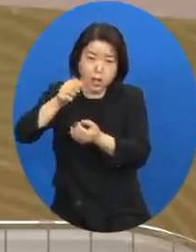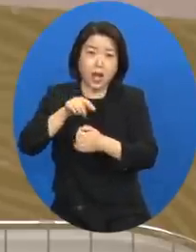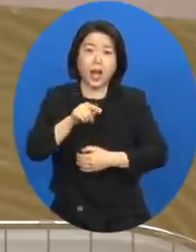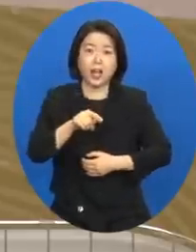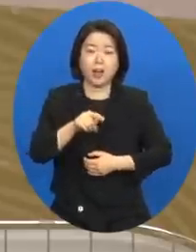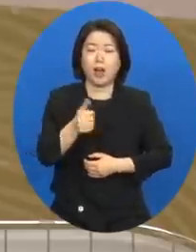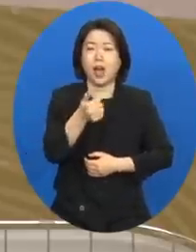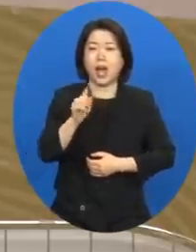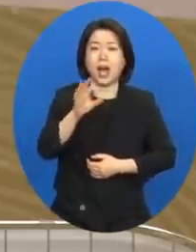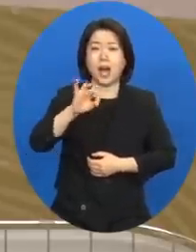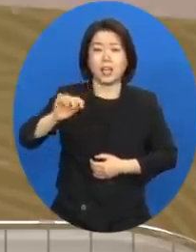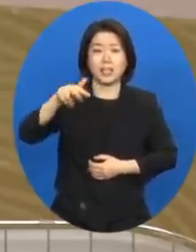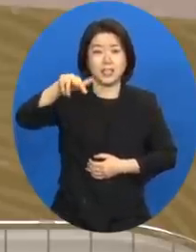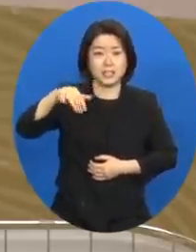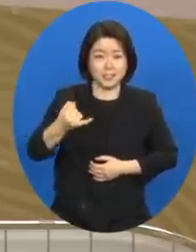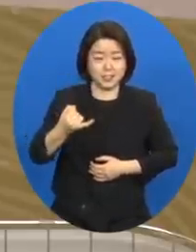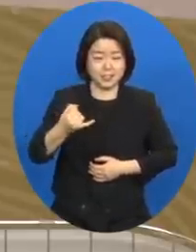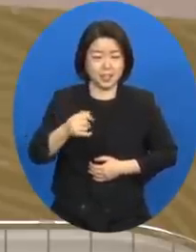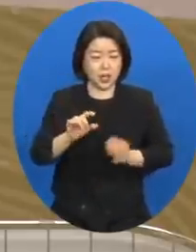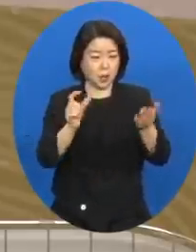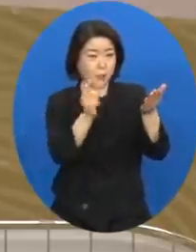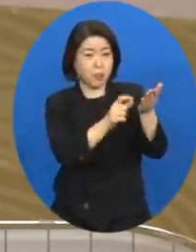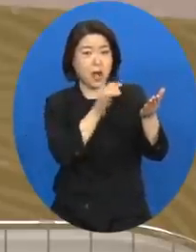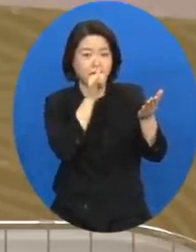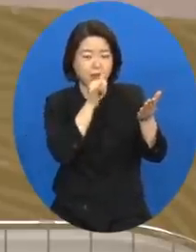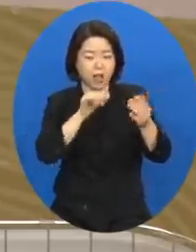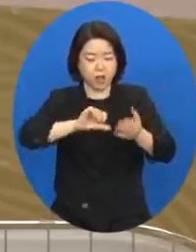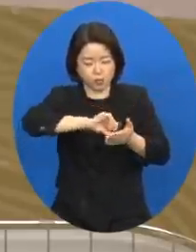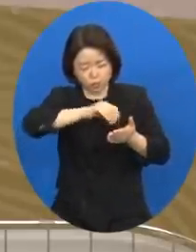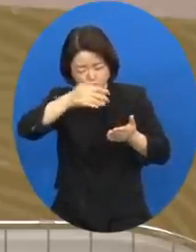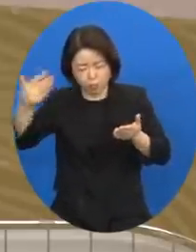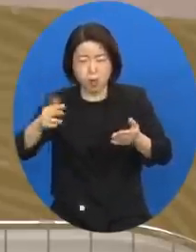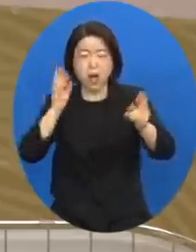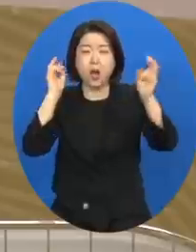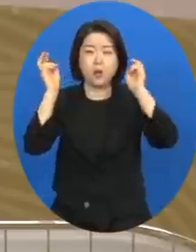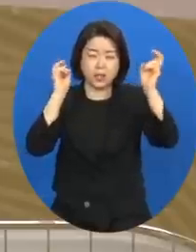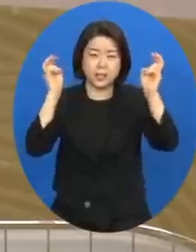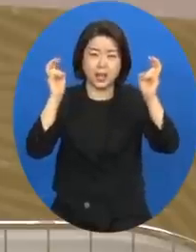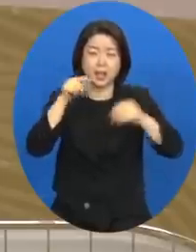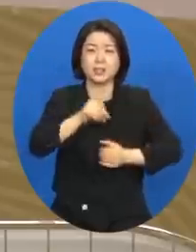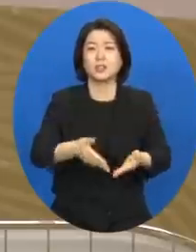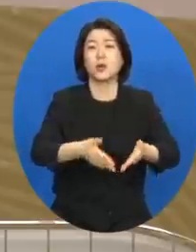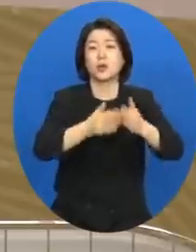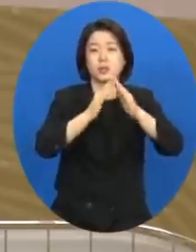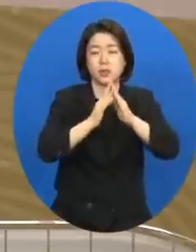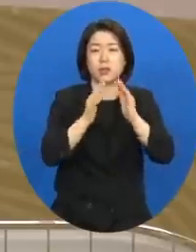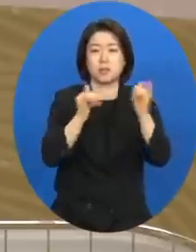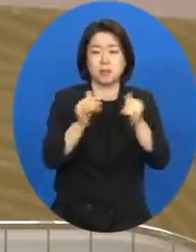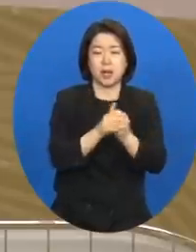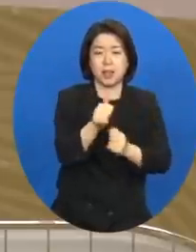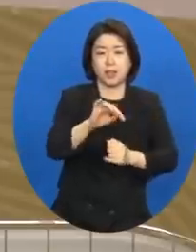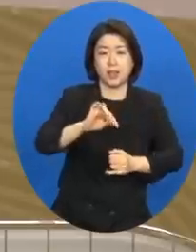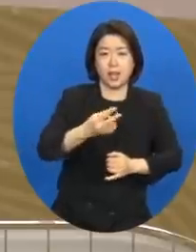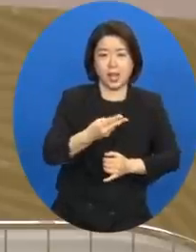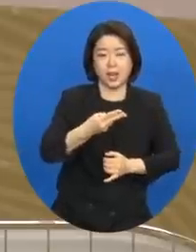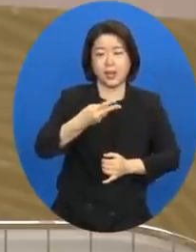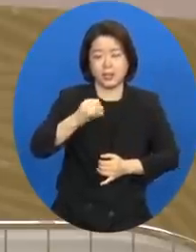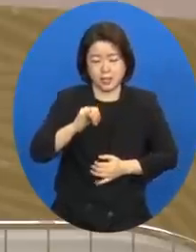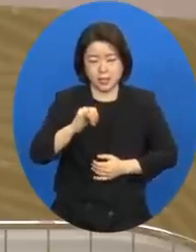거예요. 세계적인 유명한 상표죠. 그 회사를 설립한 헨리 존